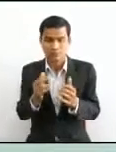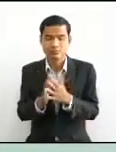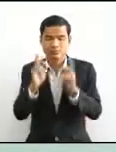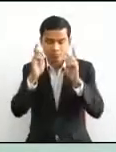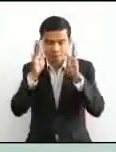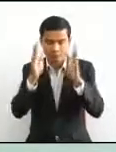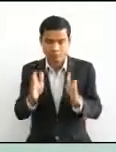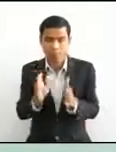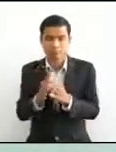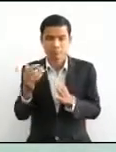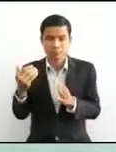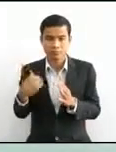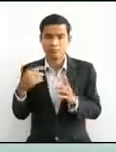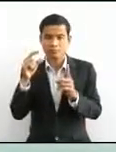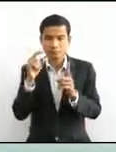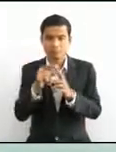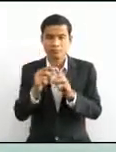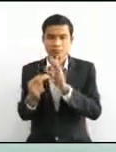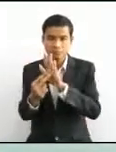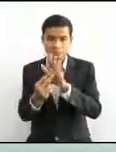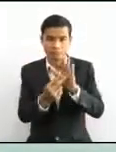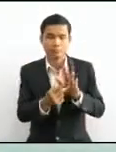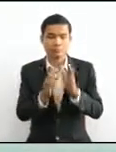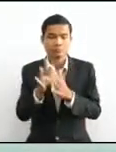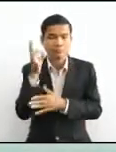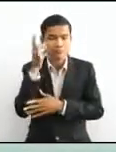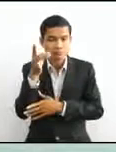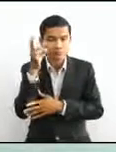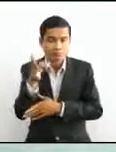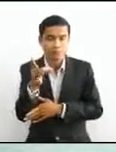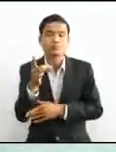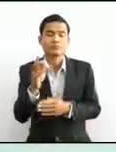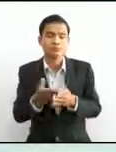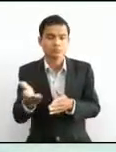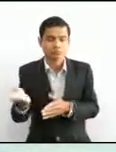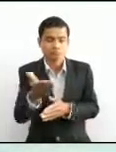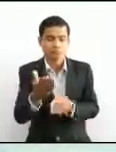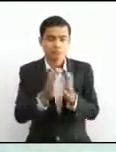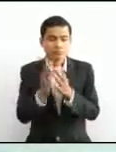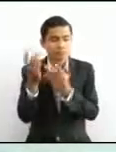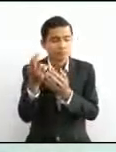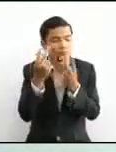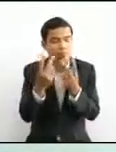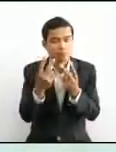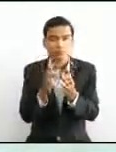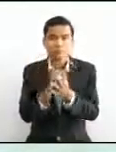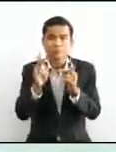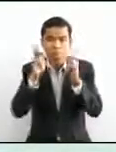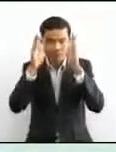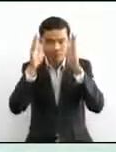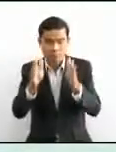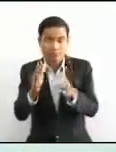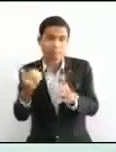cử mên bía. Chà, mùi tiết dân một bằng hành con, nằm bây bây dô con, ai dô ná, tặng ọc nế, chăm mơ tặng ọc nế. Ta nè cử mình bị